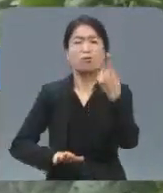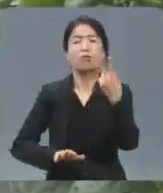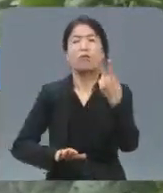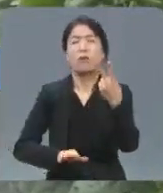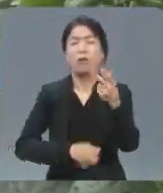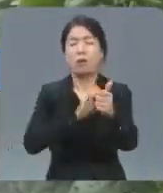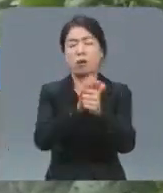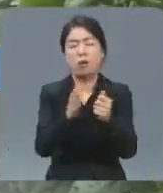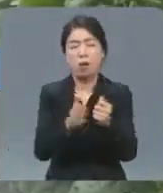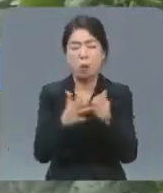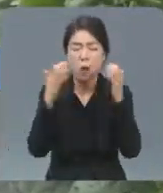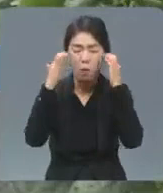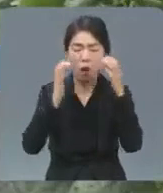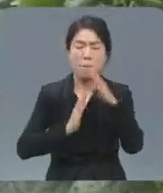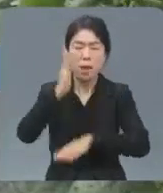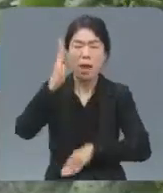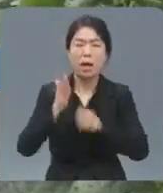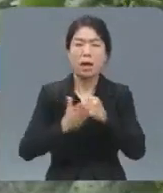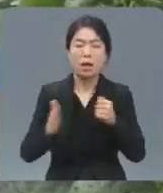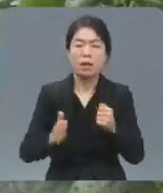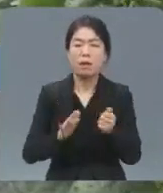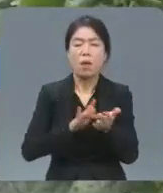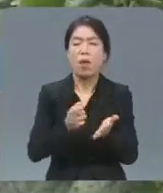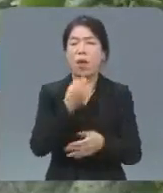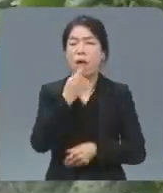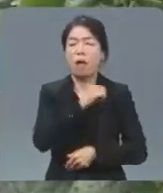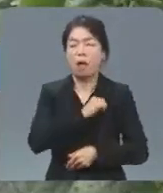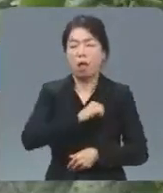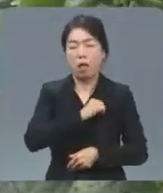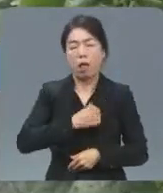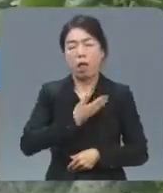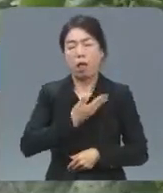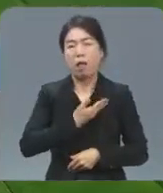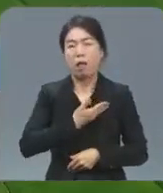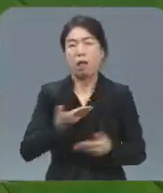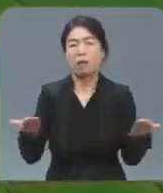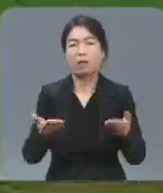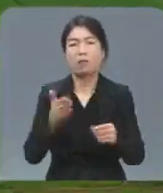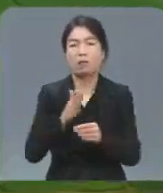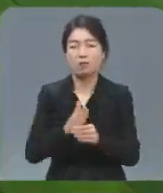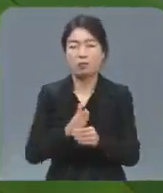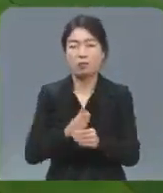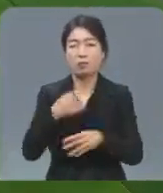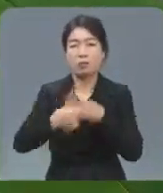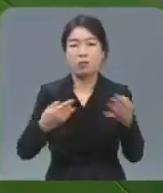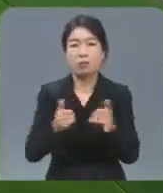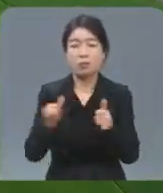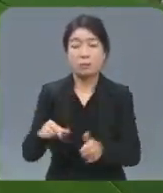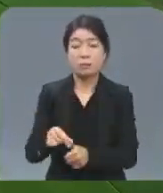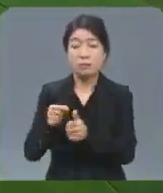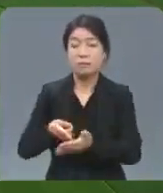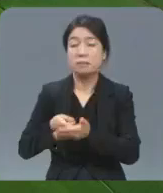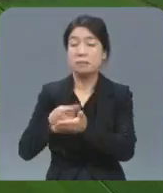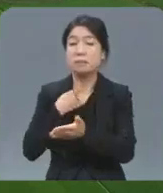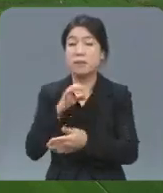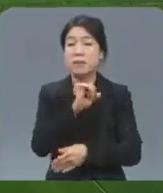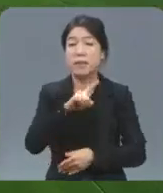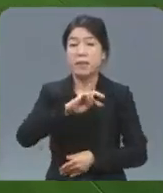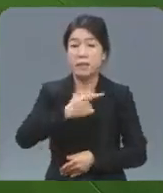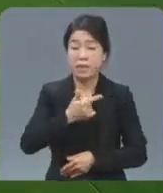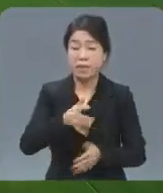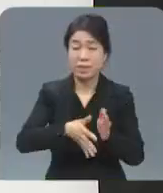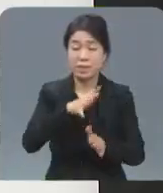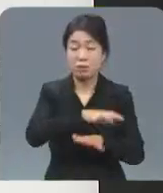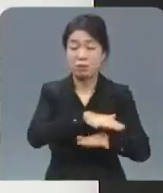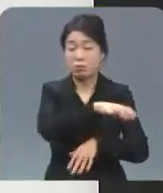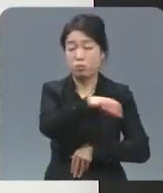돼서 약 안 먹고는 진짜 할 수가 없었어요. 계절 근로자 고용을 신청했던 아산시내 농가는 20여